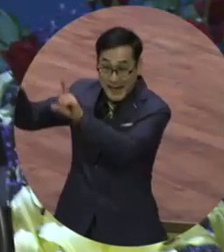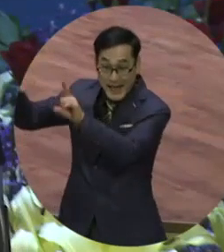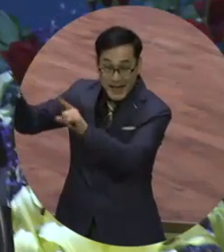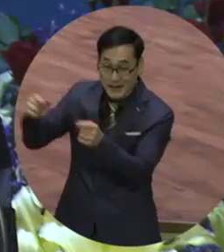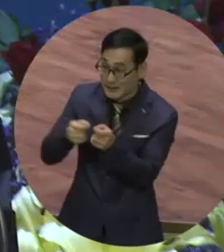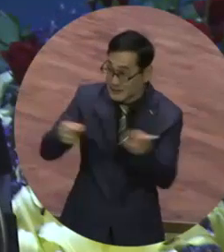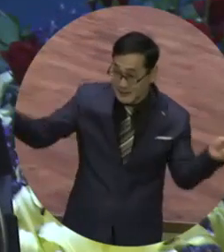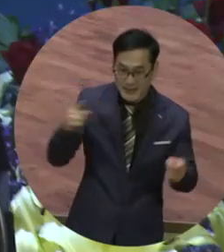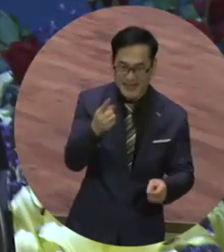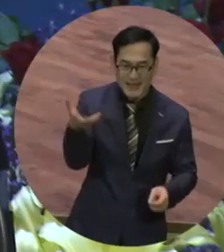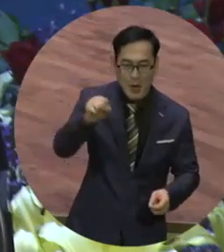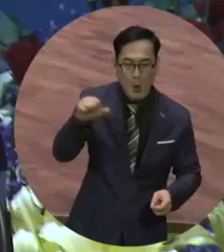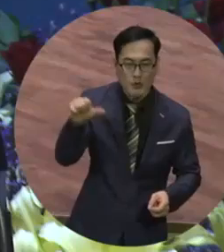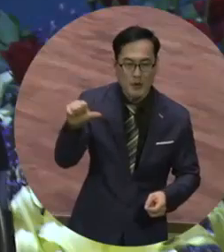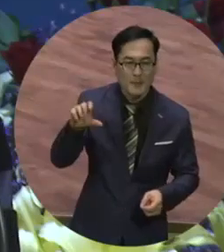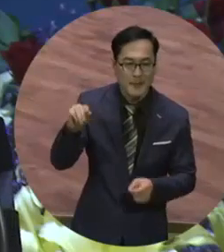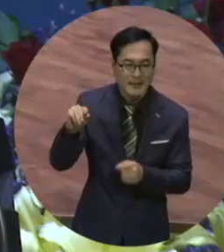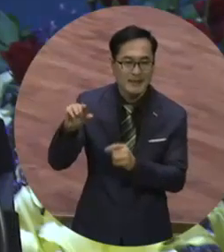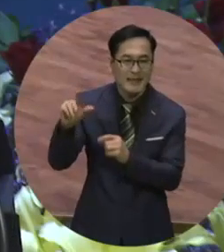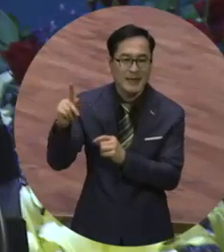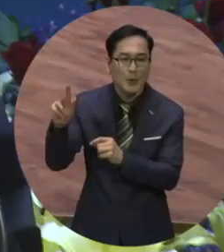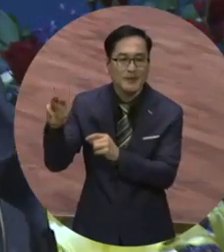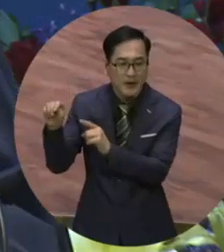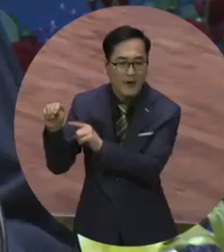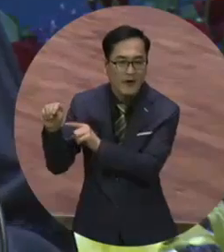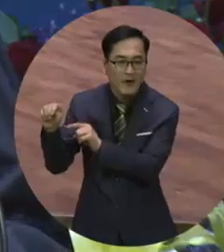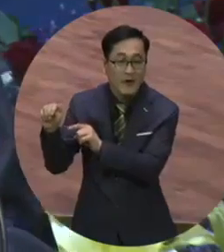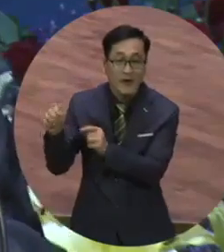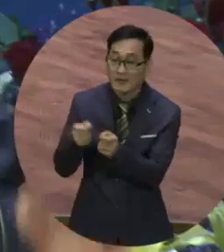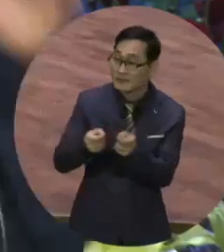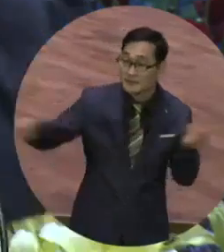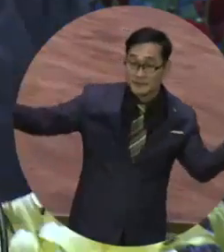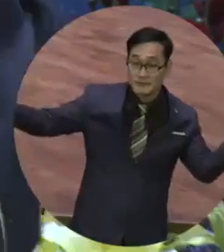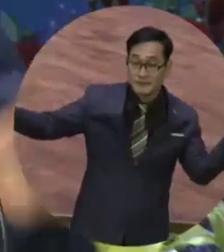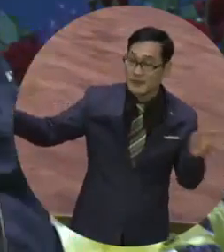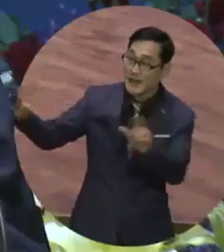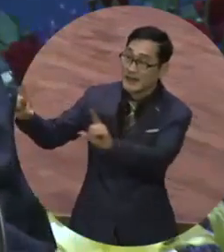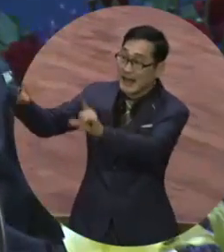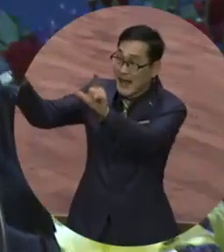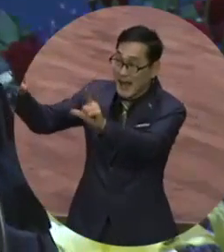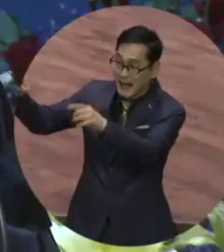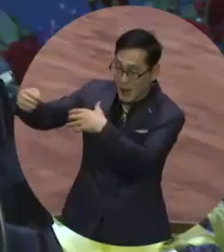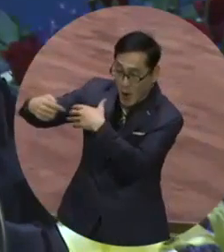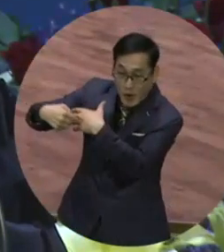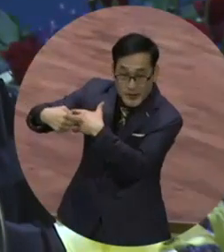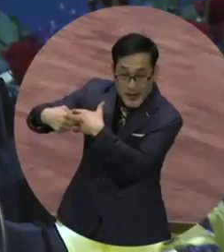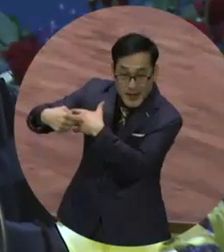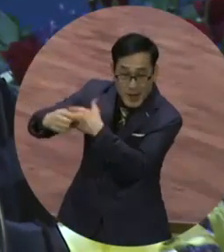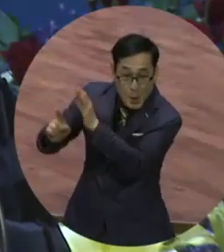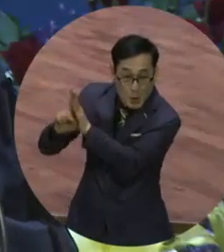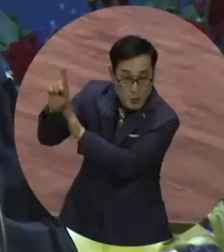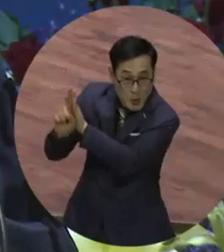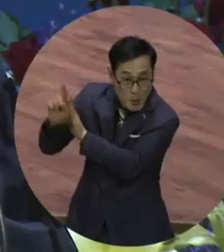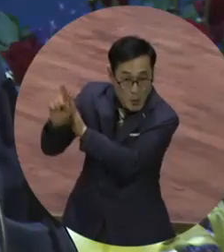그리고 태양 표면은 지금 온도가 몇 도냐? 태양 표면은요, 6천도예요.